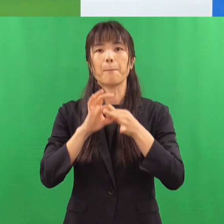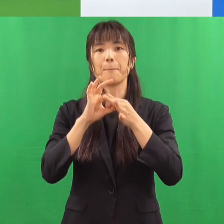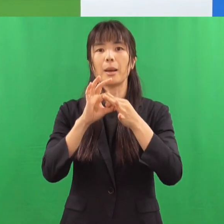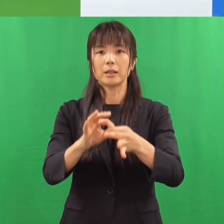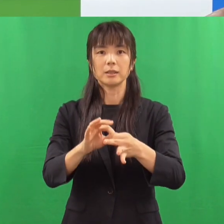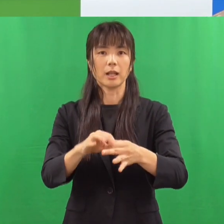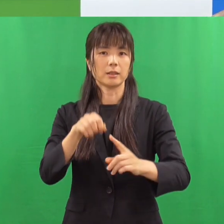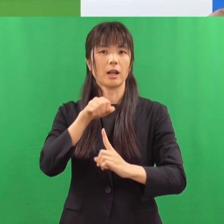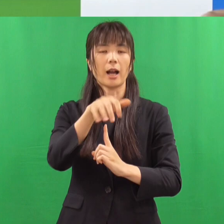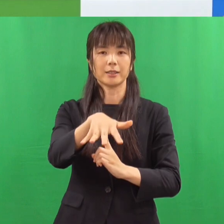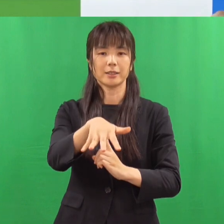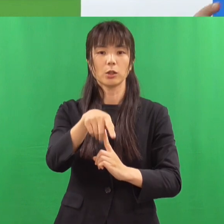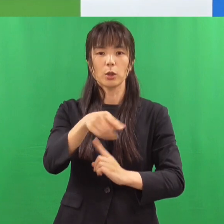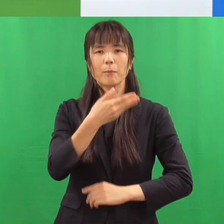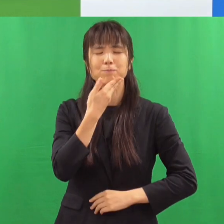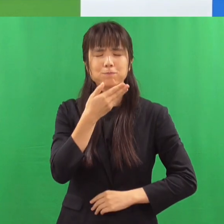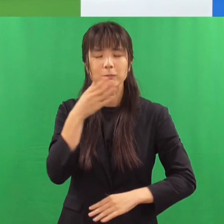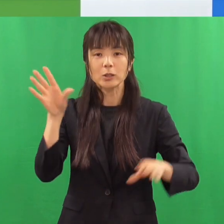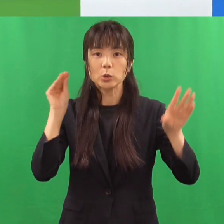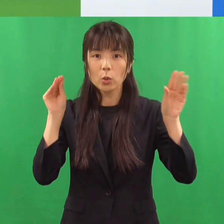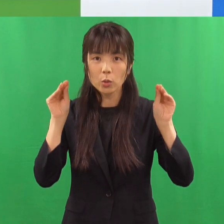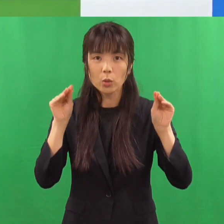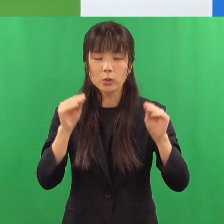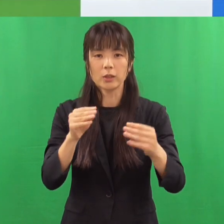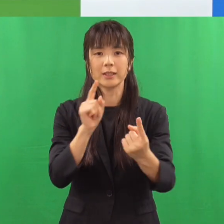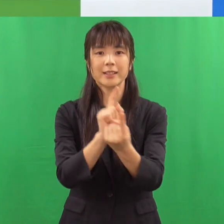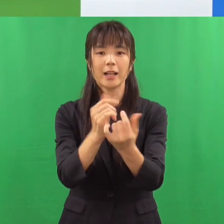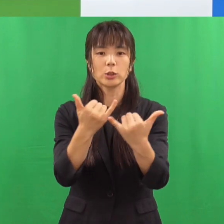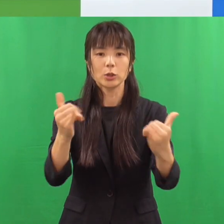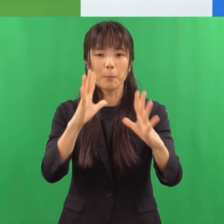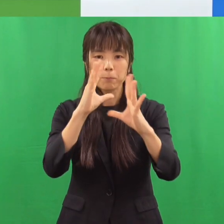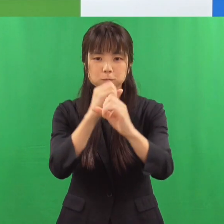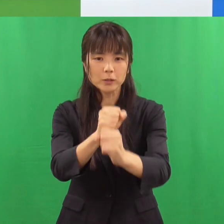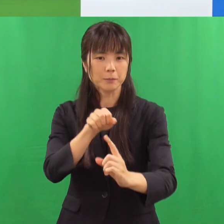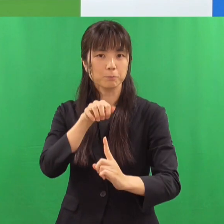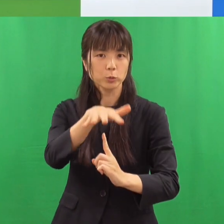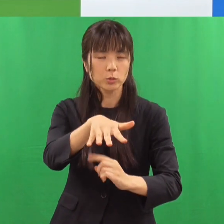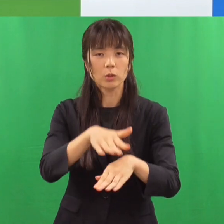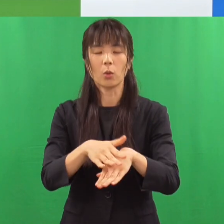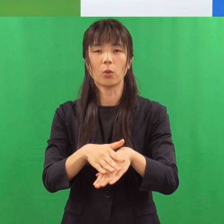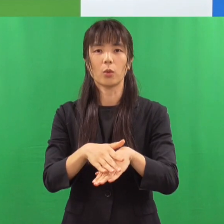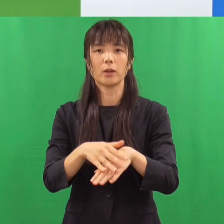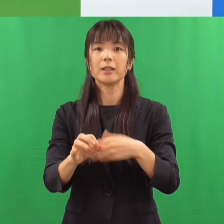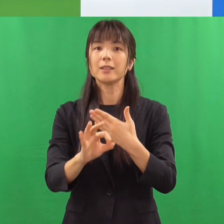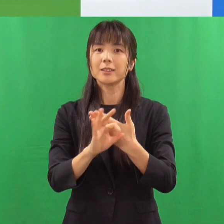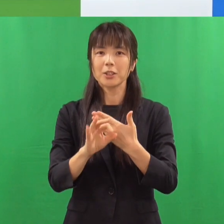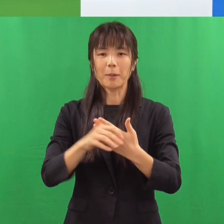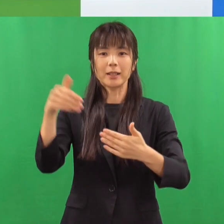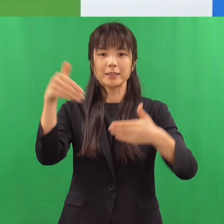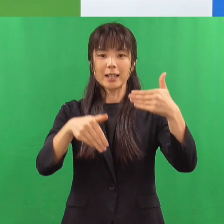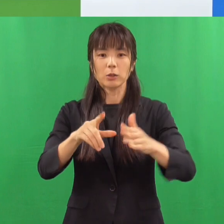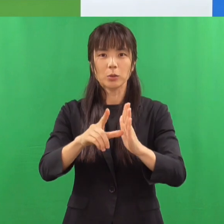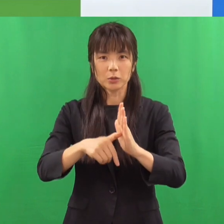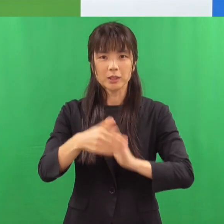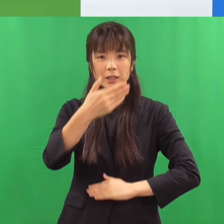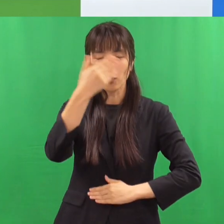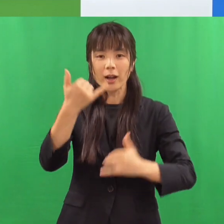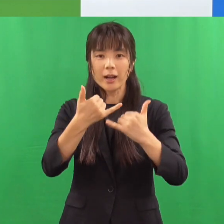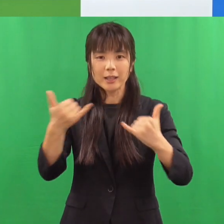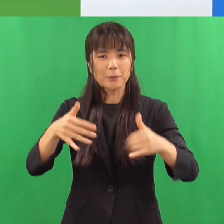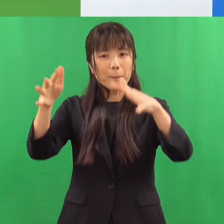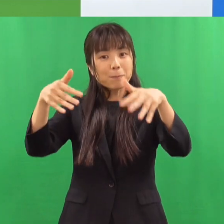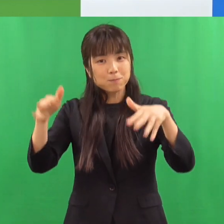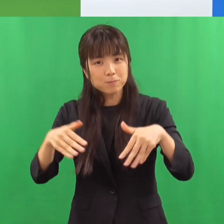ッセージ配信であります。例えば選挙における若年層の投票率を上げるため投票を促すメッセ